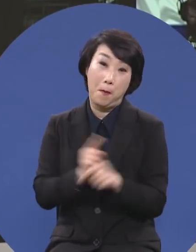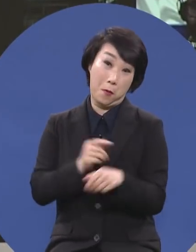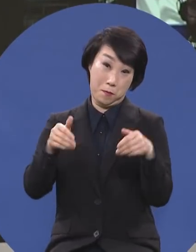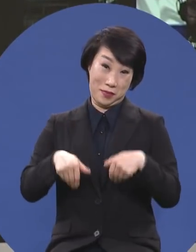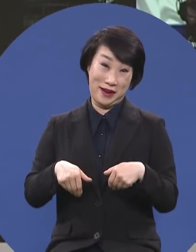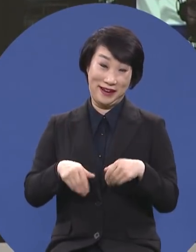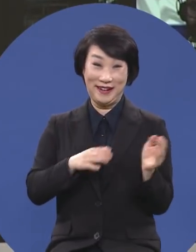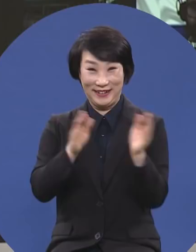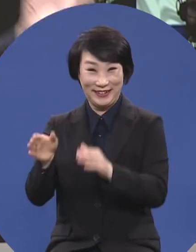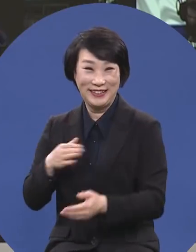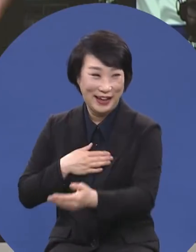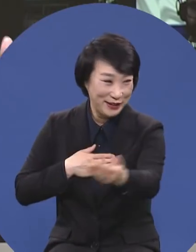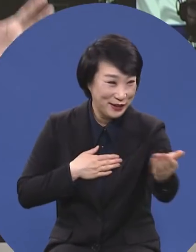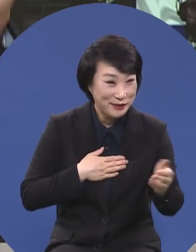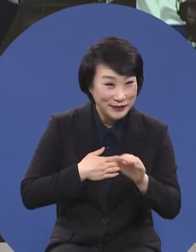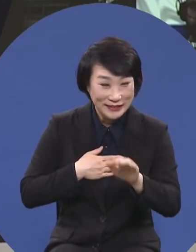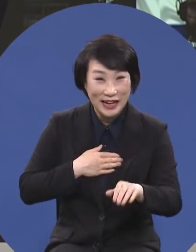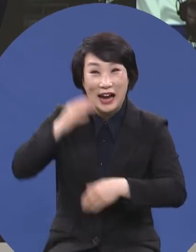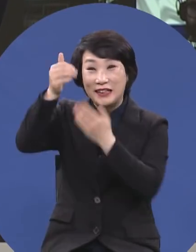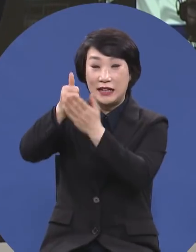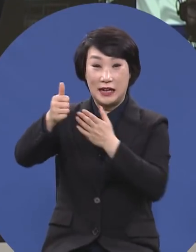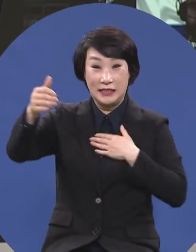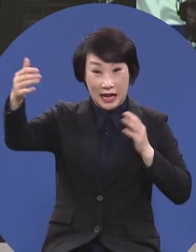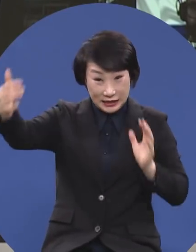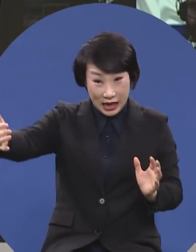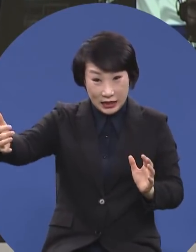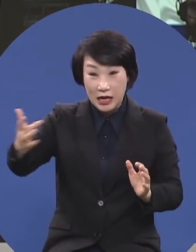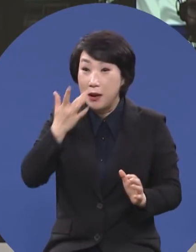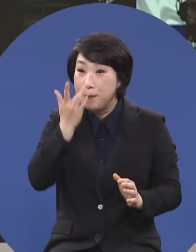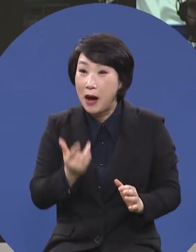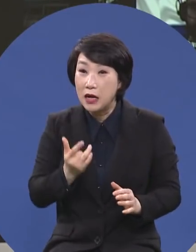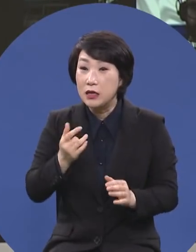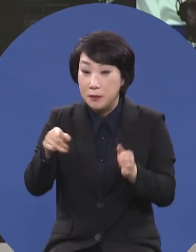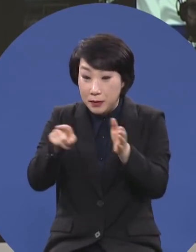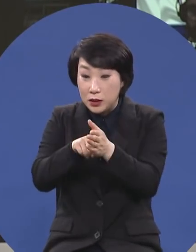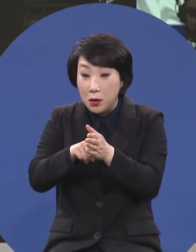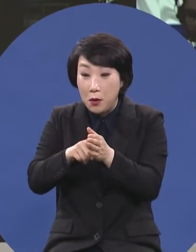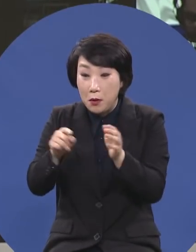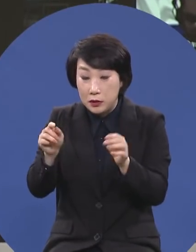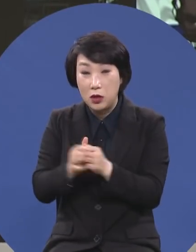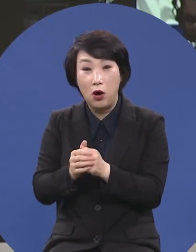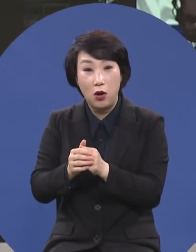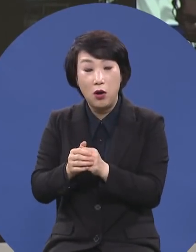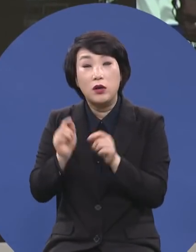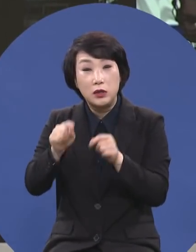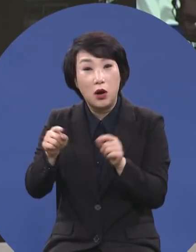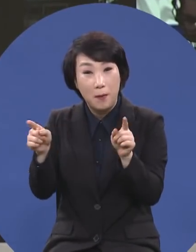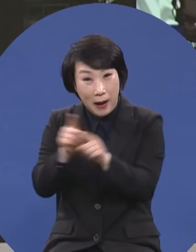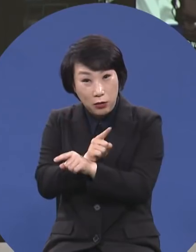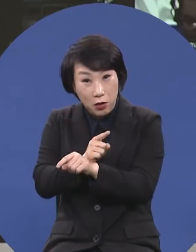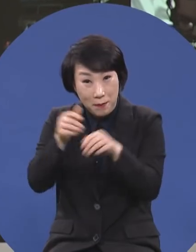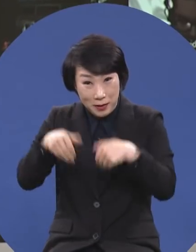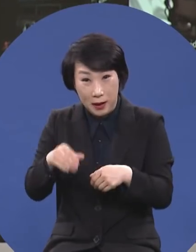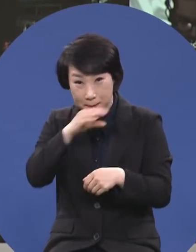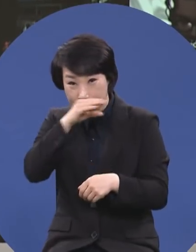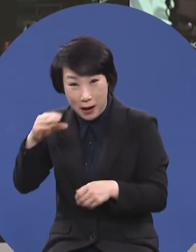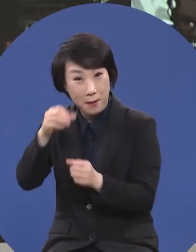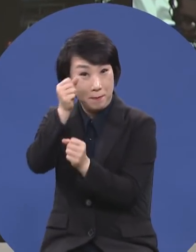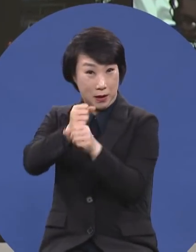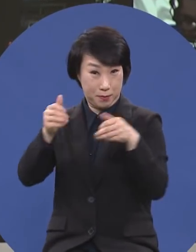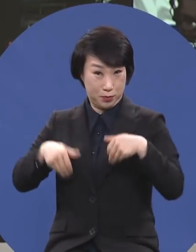그래서 나와 여러분들은 하나님과 나 결여된 믿음을 치료해야 되고 바로 가져야 된다 이 말이에요.